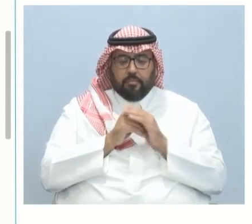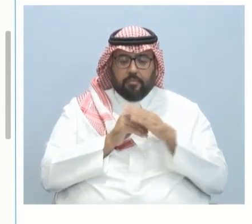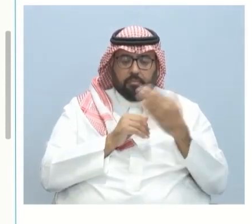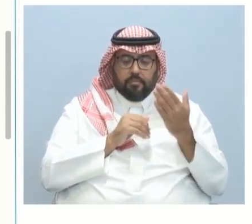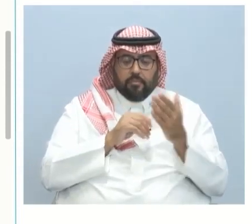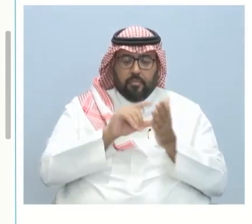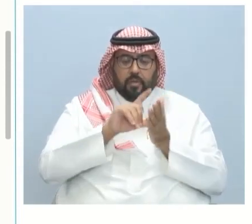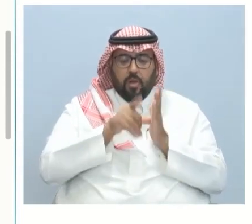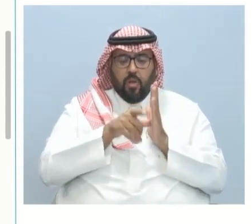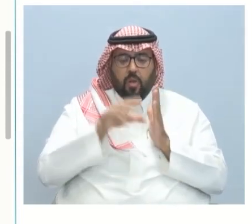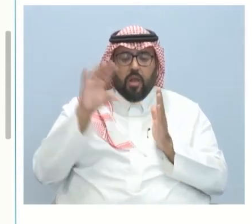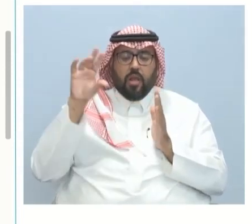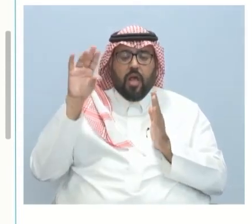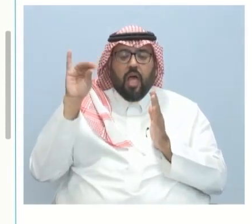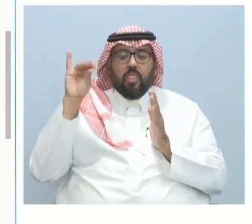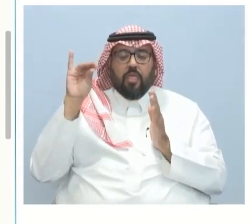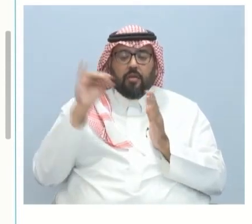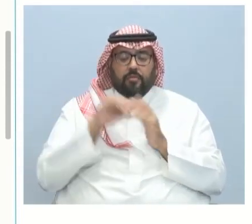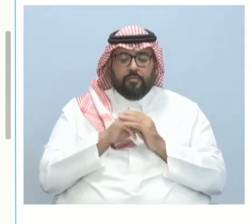ثم الدائره